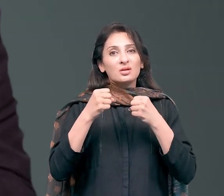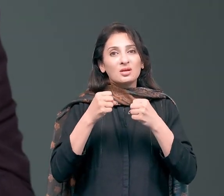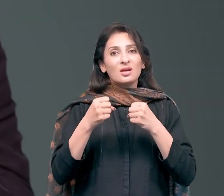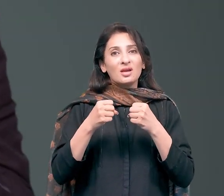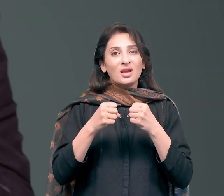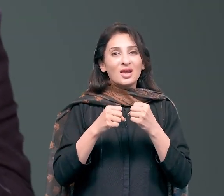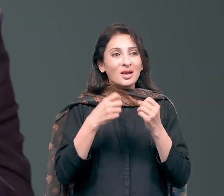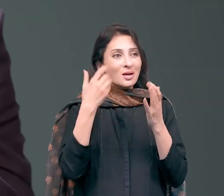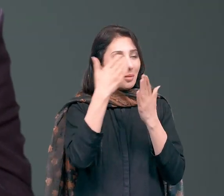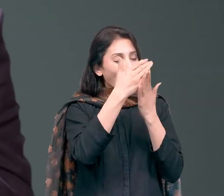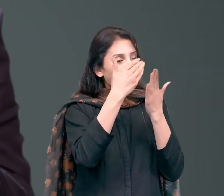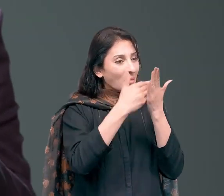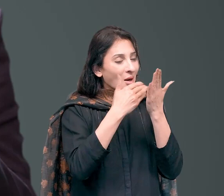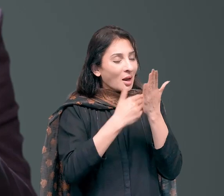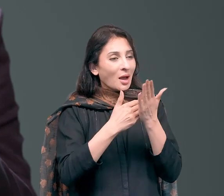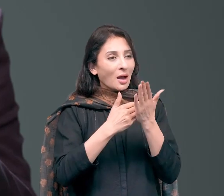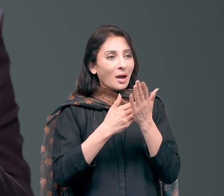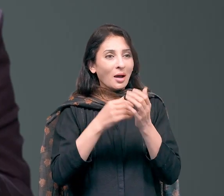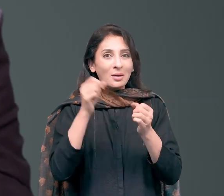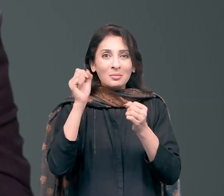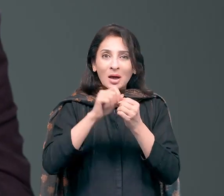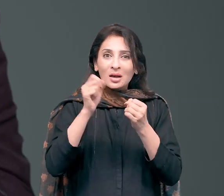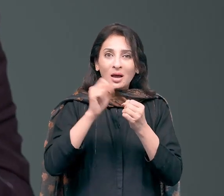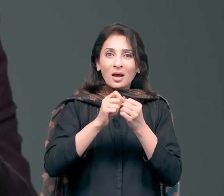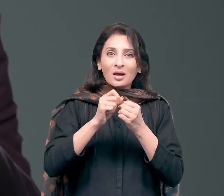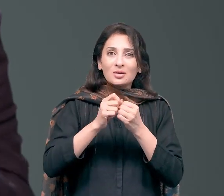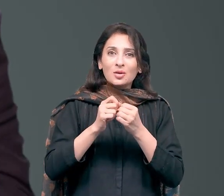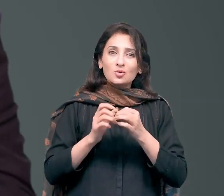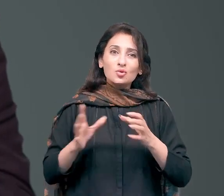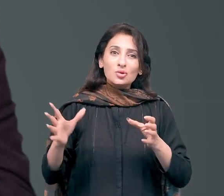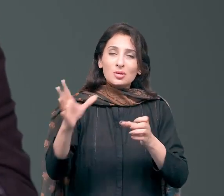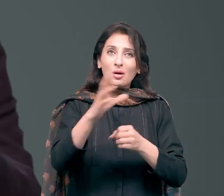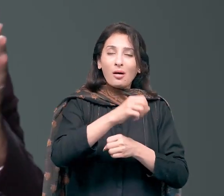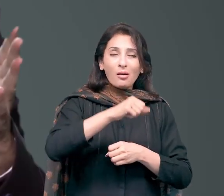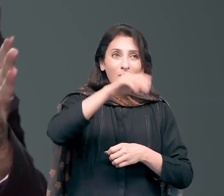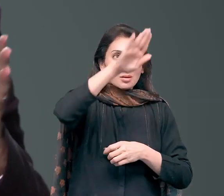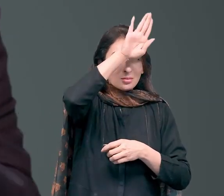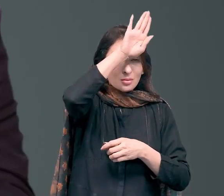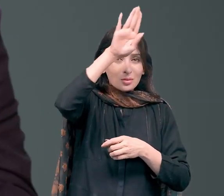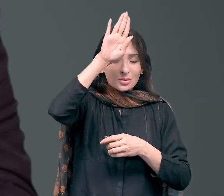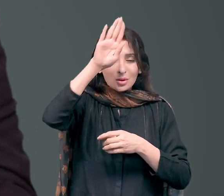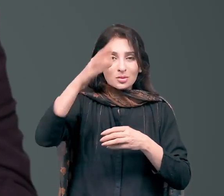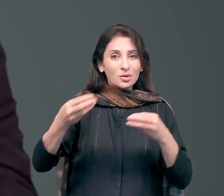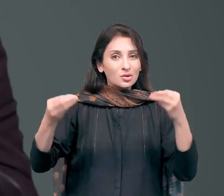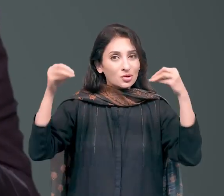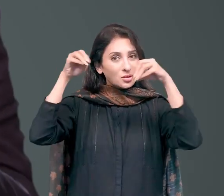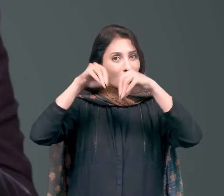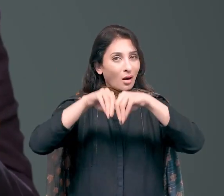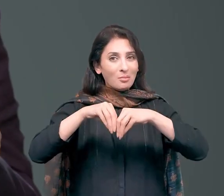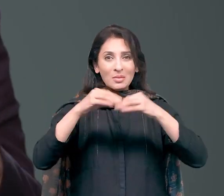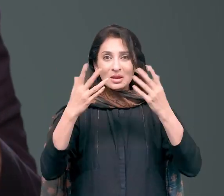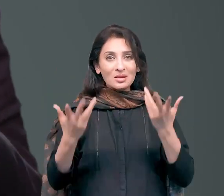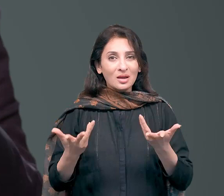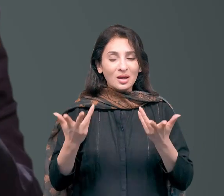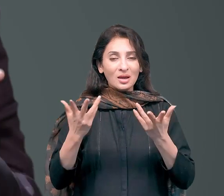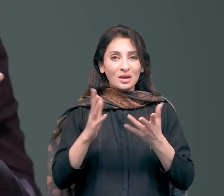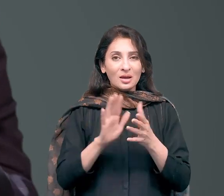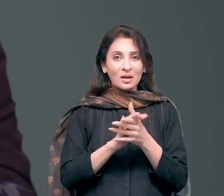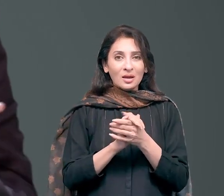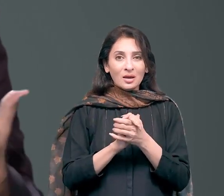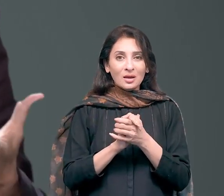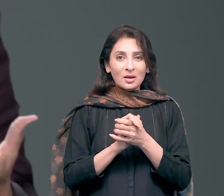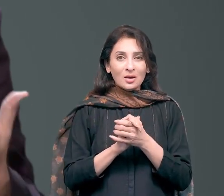پلان بنایا، جس میں قائد اعظم محمد علی جناح شامل تھے، گاندھی شامل تھا، نہرو شامل تھے، اور خاص کر